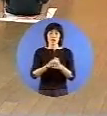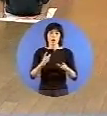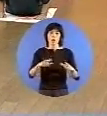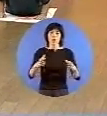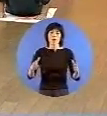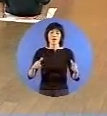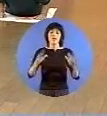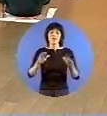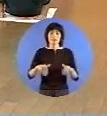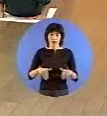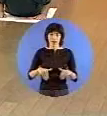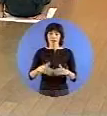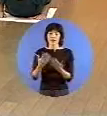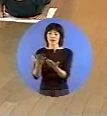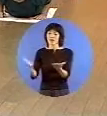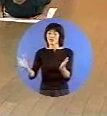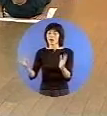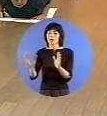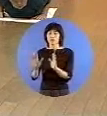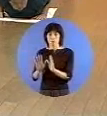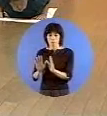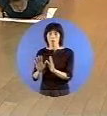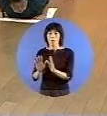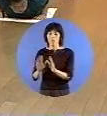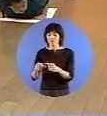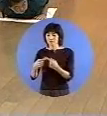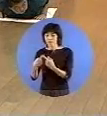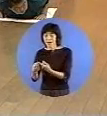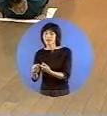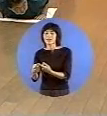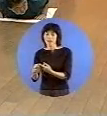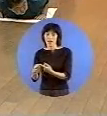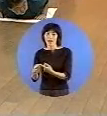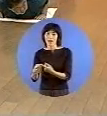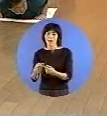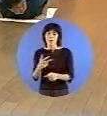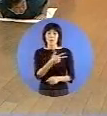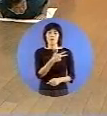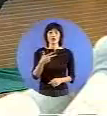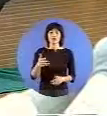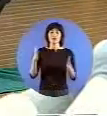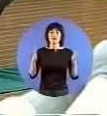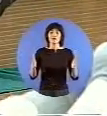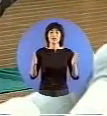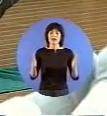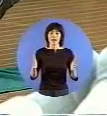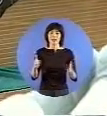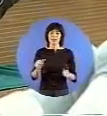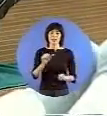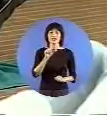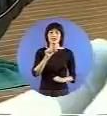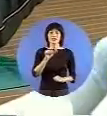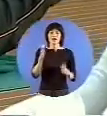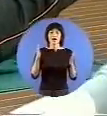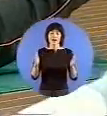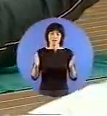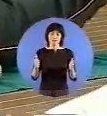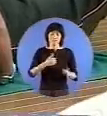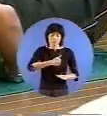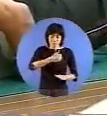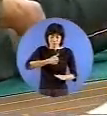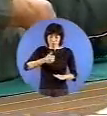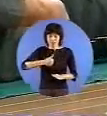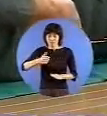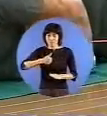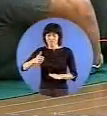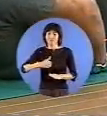ね、他のクラブにもいろいろと入らせていただきましてね、 はいはい、 今もう週に5日間ぐらいはね外に出て